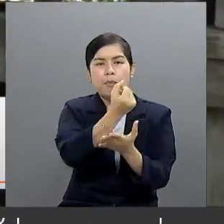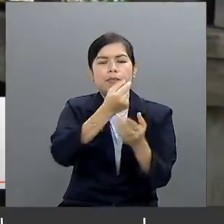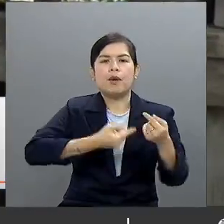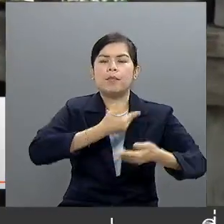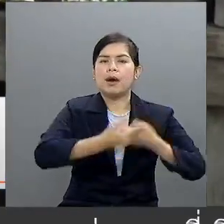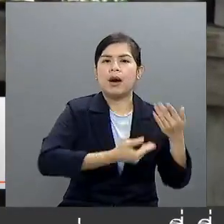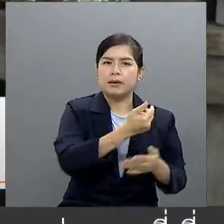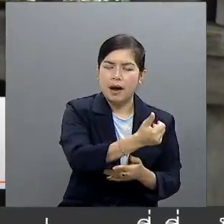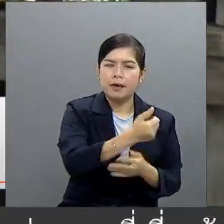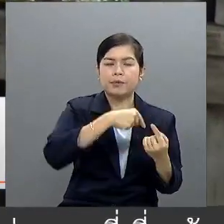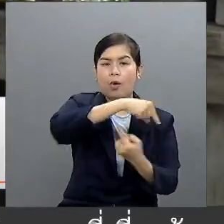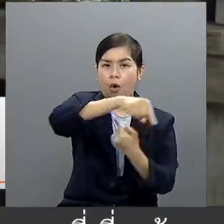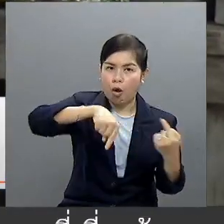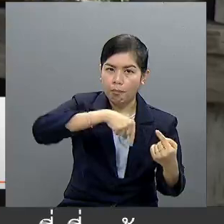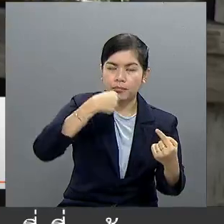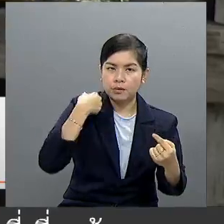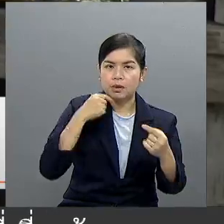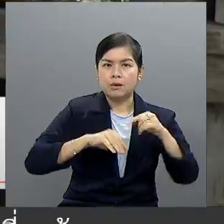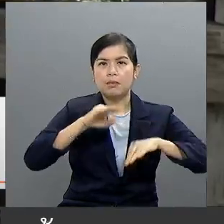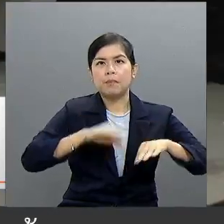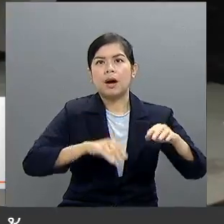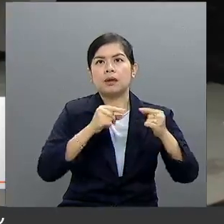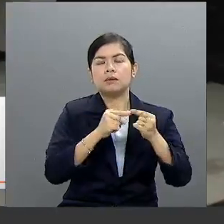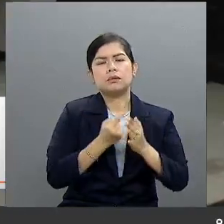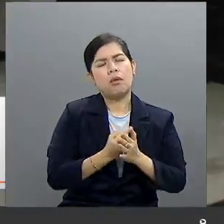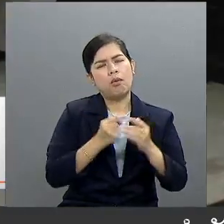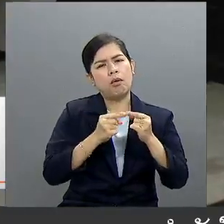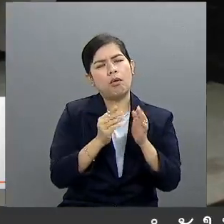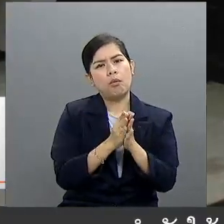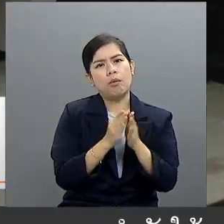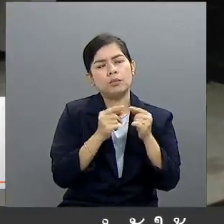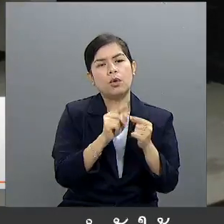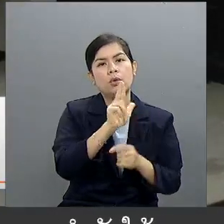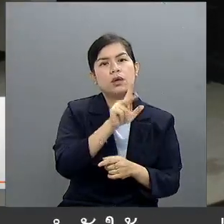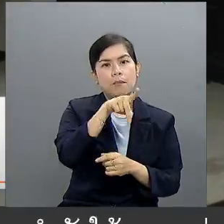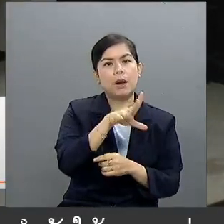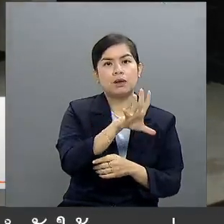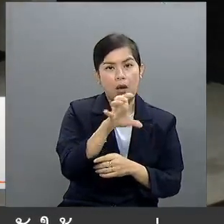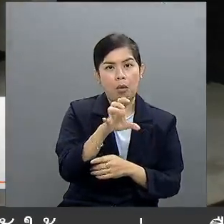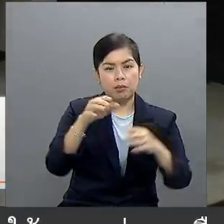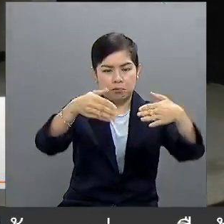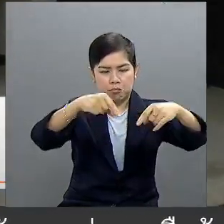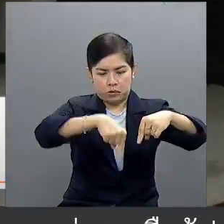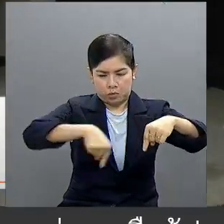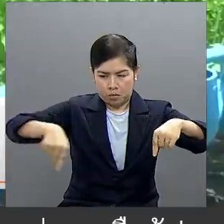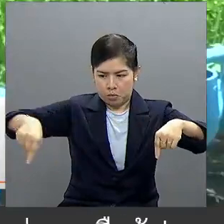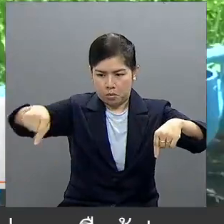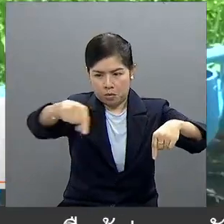จะได้ประมาณ15โต๊ะหรือประมาณ 3,500 หลุมครับโดยผลผลิตนั้นแต่ละรอบก็จ